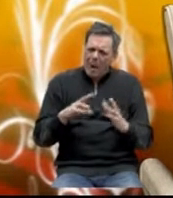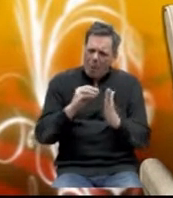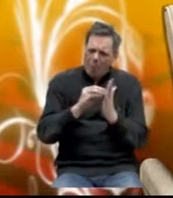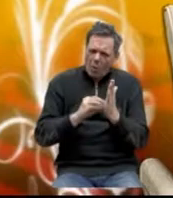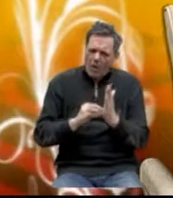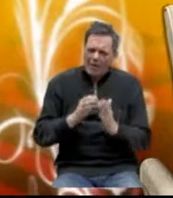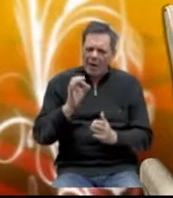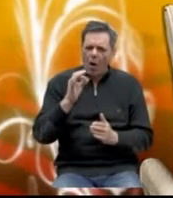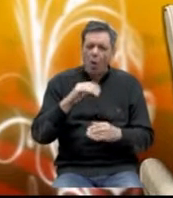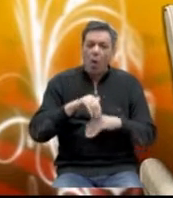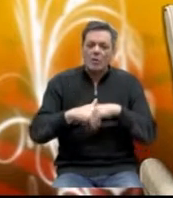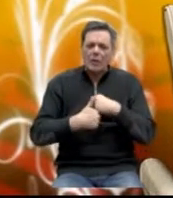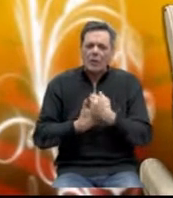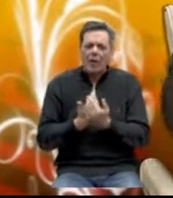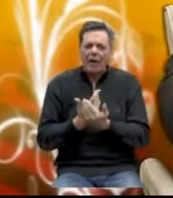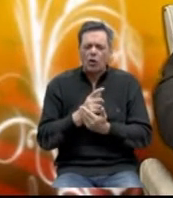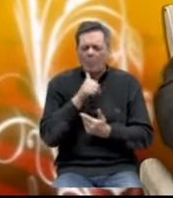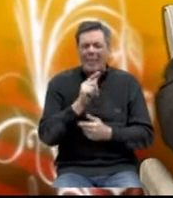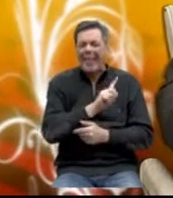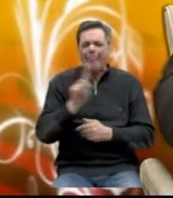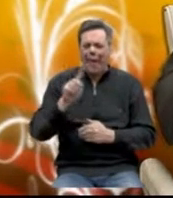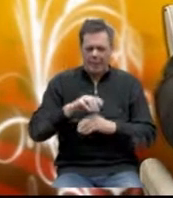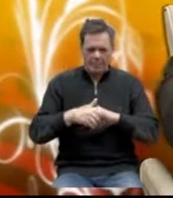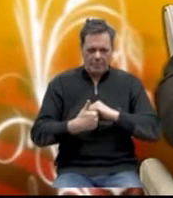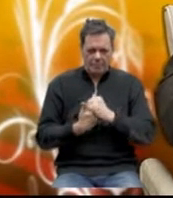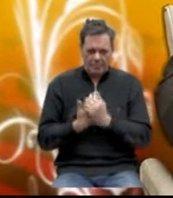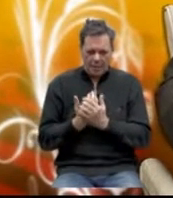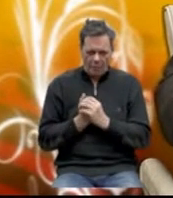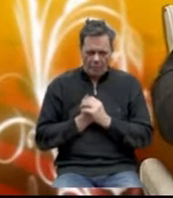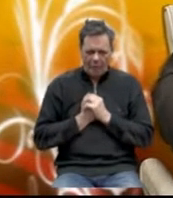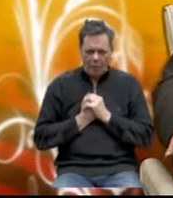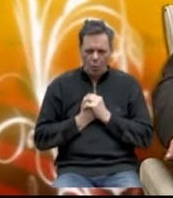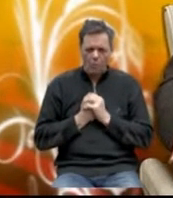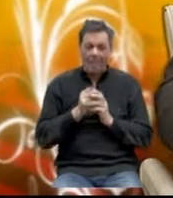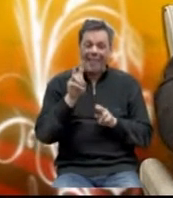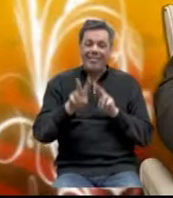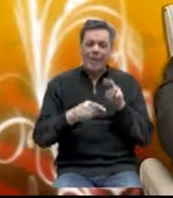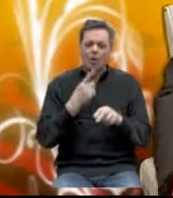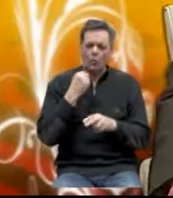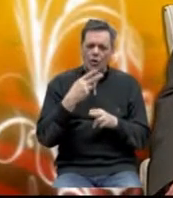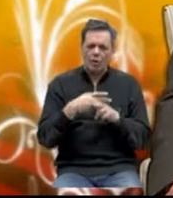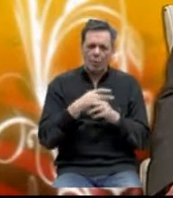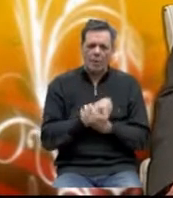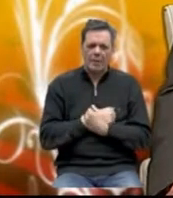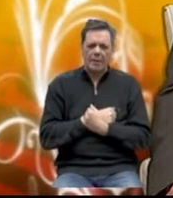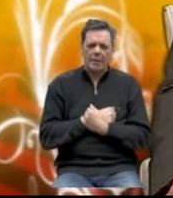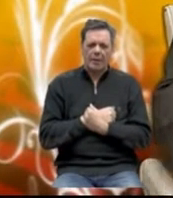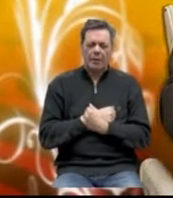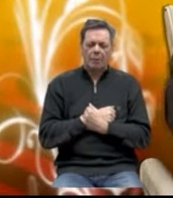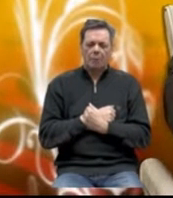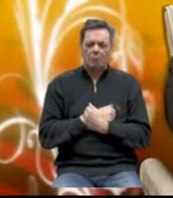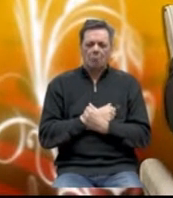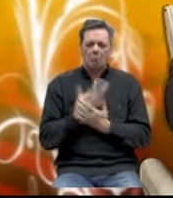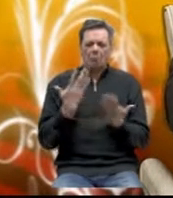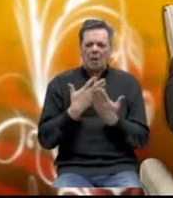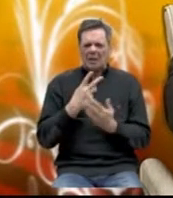o zadovoljavajućem ili nezadovoljavajućem liječenju šećerne bolesti. iz kojeg je